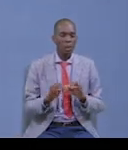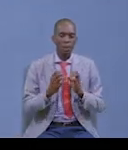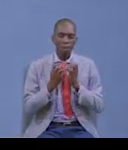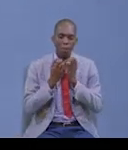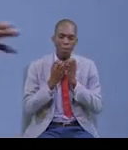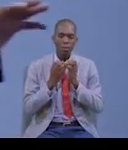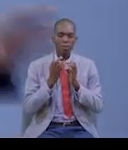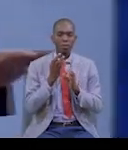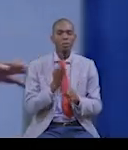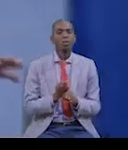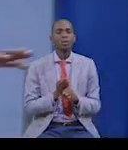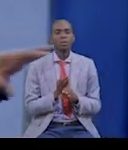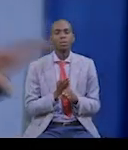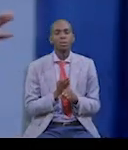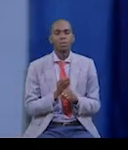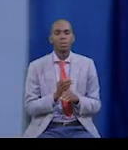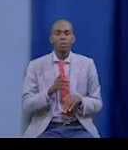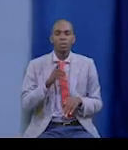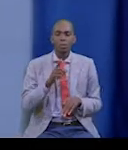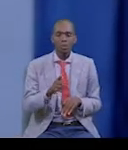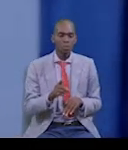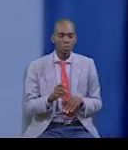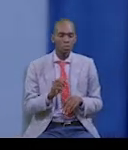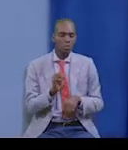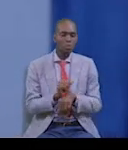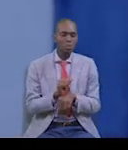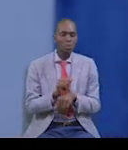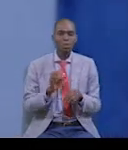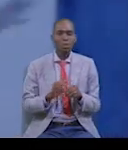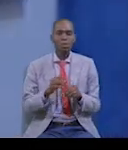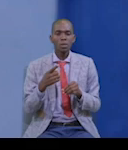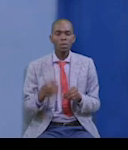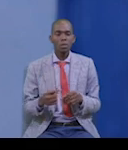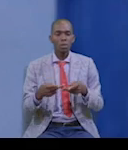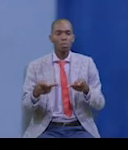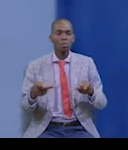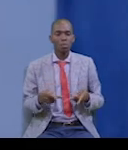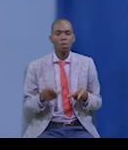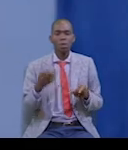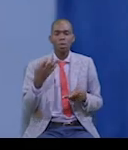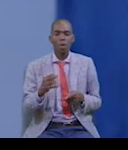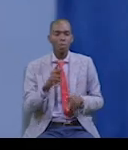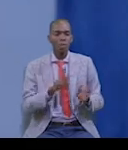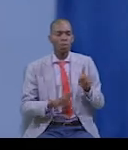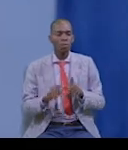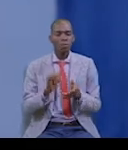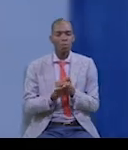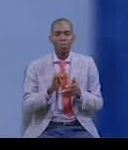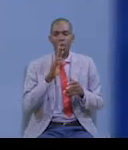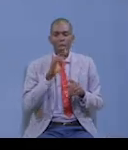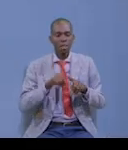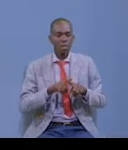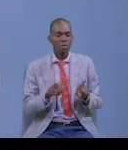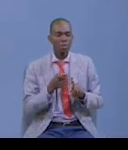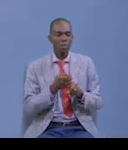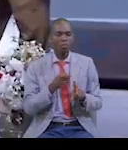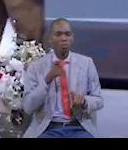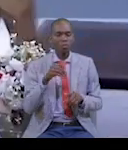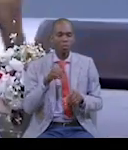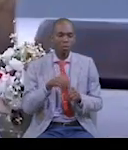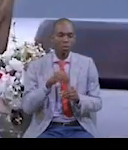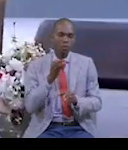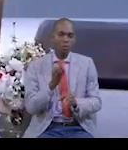మీరు కలిగి ఉన్నారు. You work in the office of people who are different from you in faith. మీరు ఏ ఆఫీస్